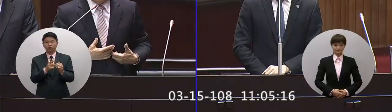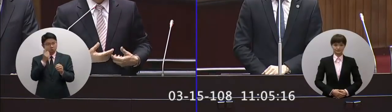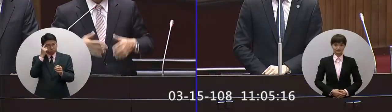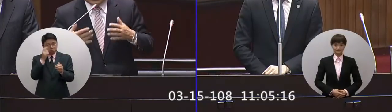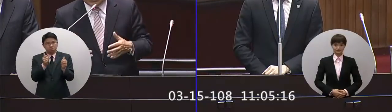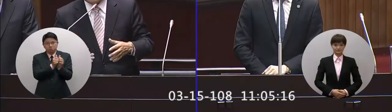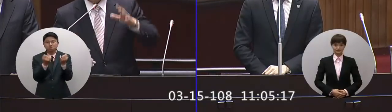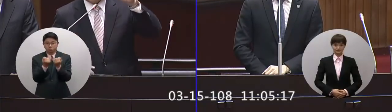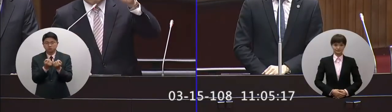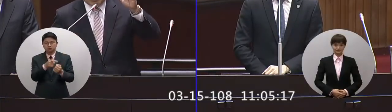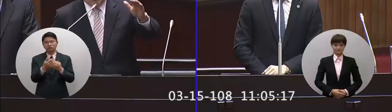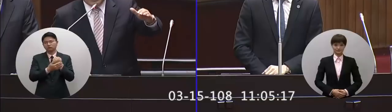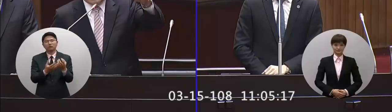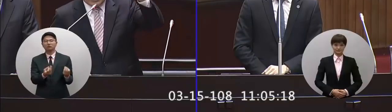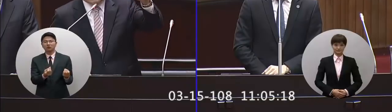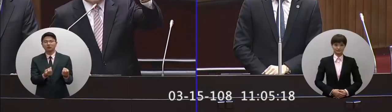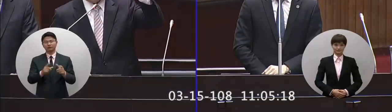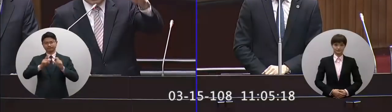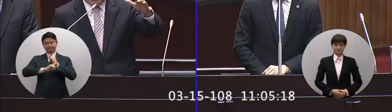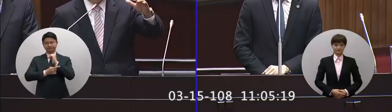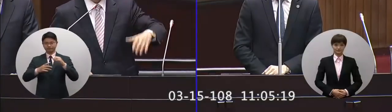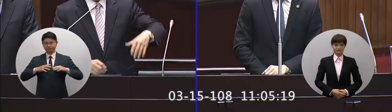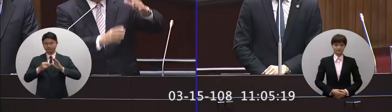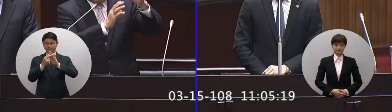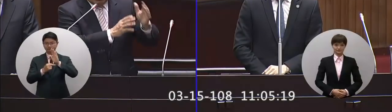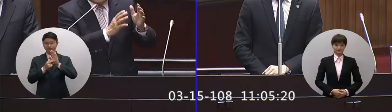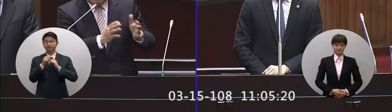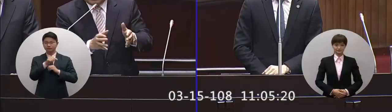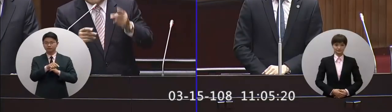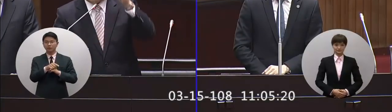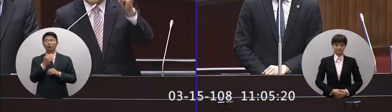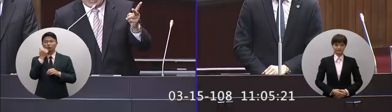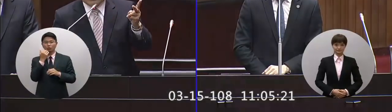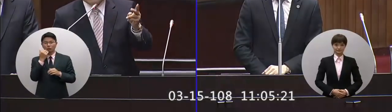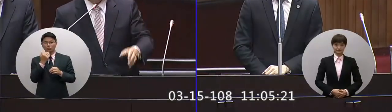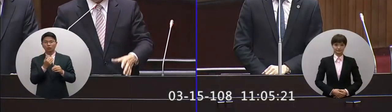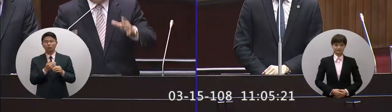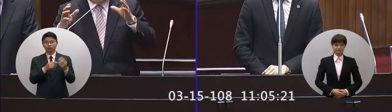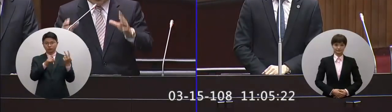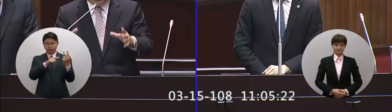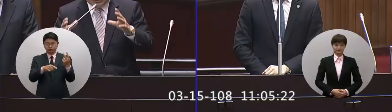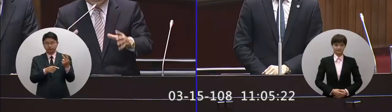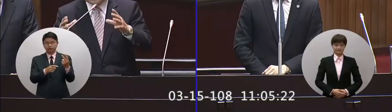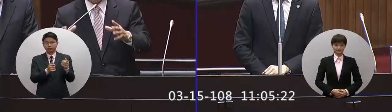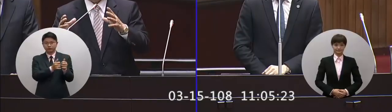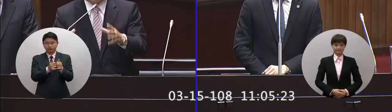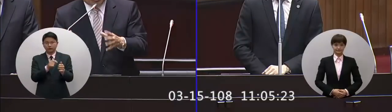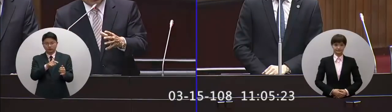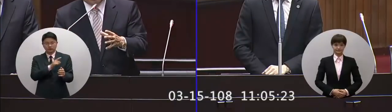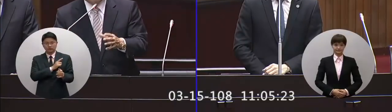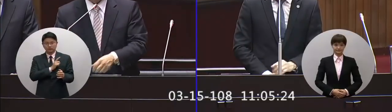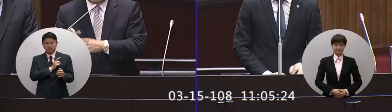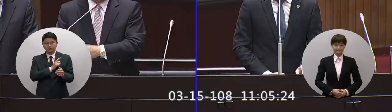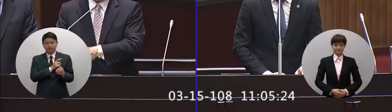保护着，所以。大法官的解释就是讲，同性别的两个人，伊的婚姻这个